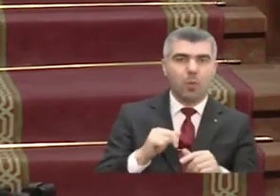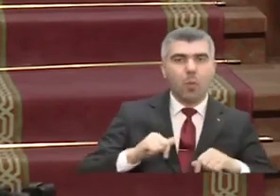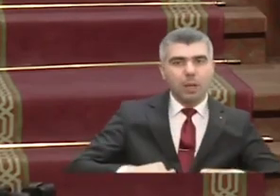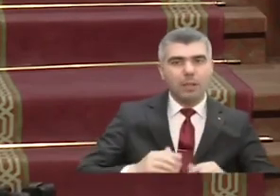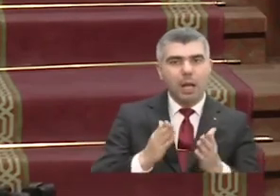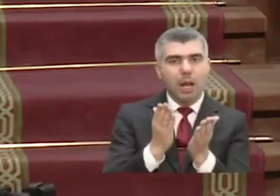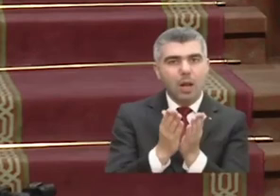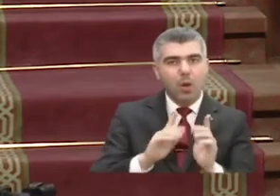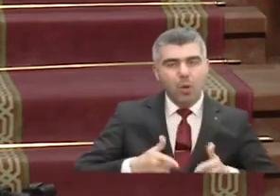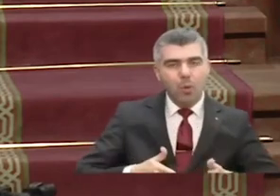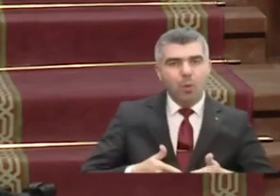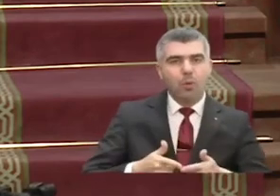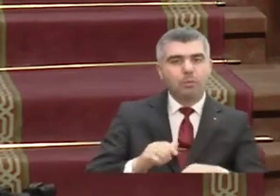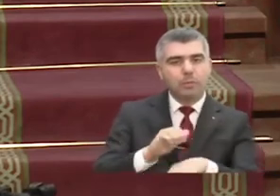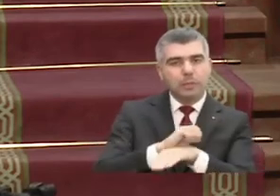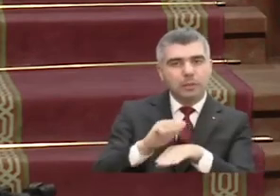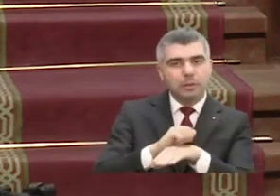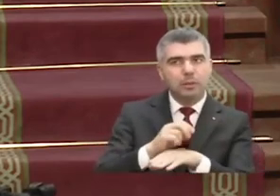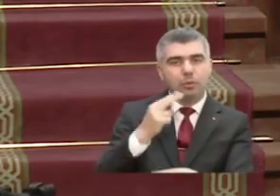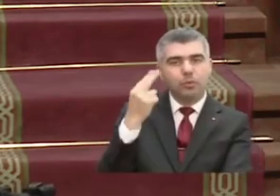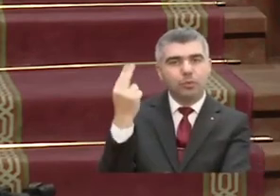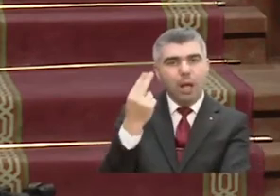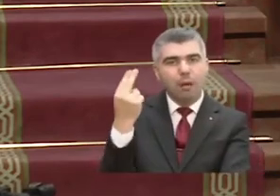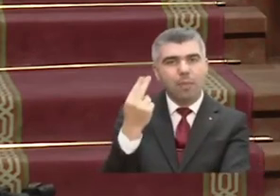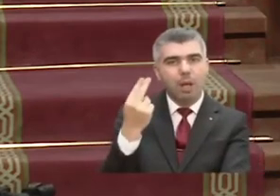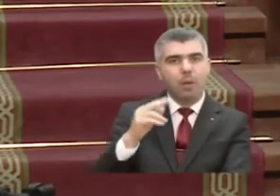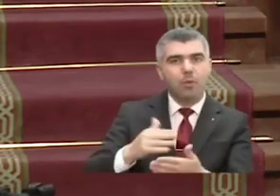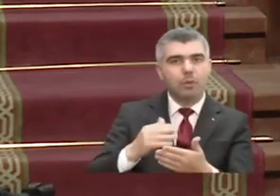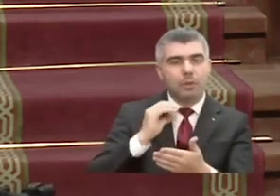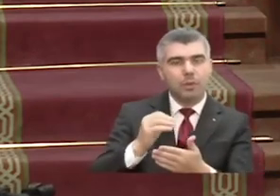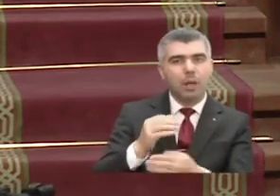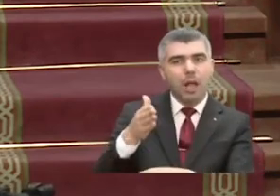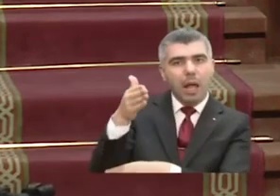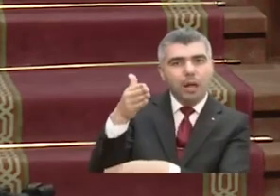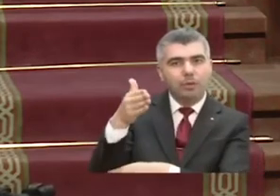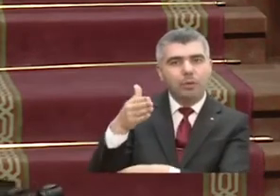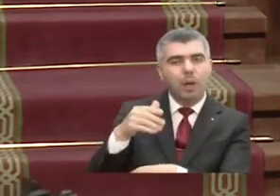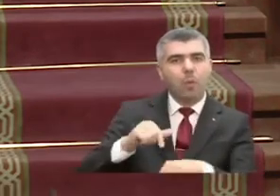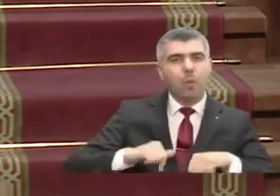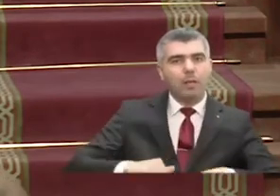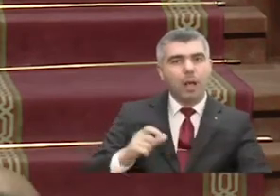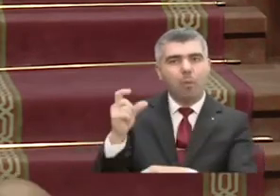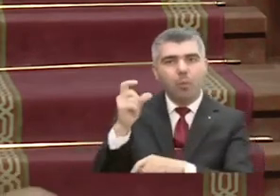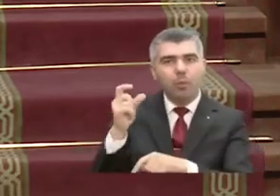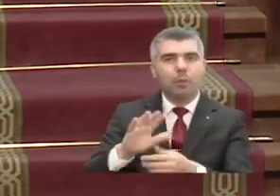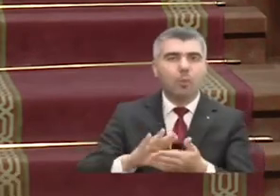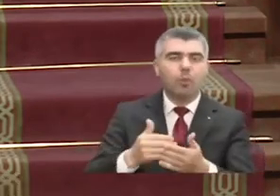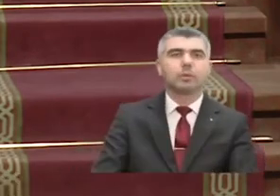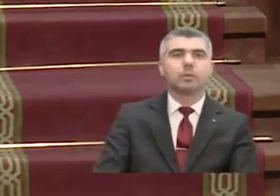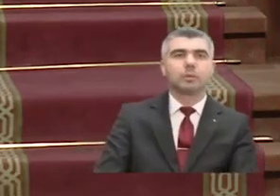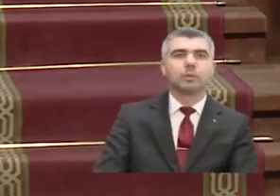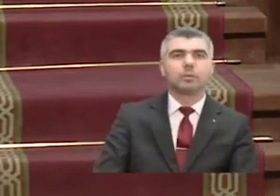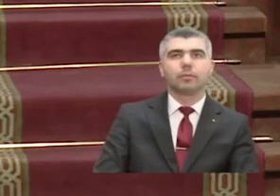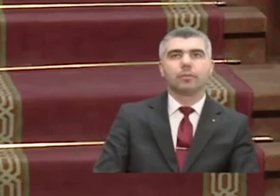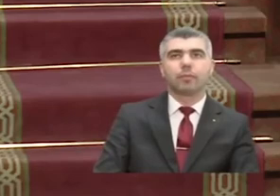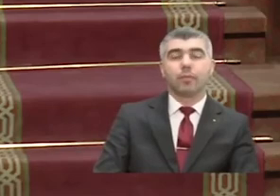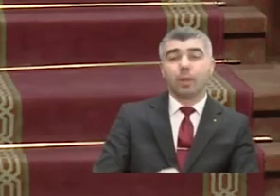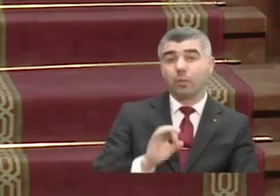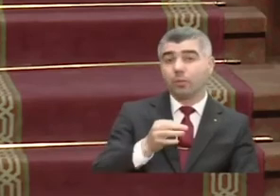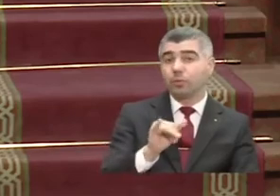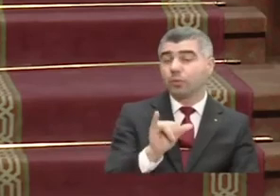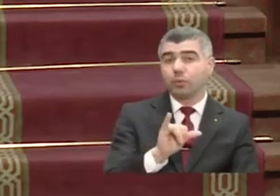الوطنية والداخلية والتعليم العالي والخارجية والأوقاف إلى غير ذلك. متفقين؟ اللي